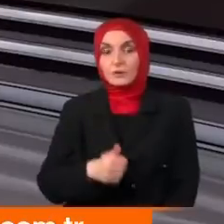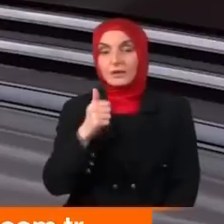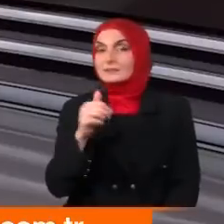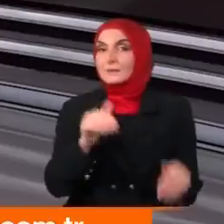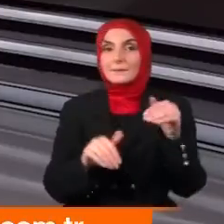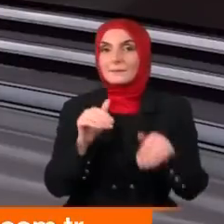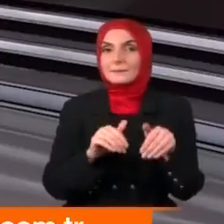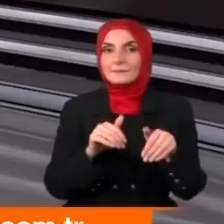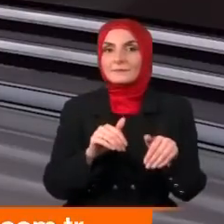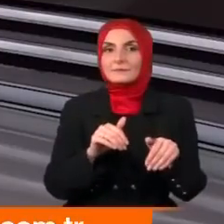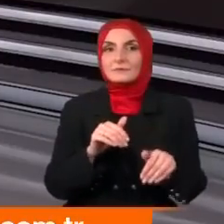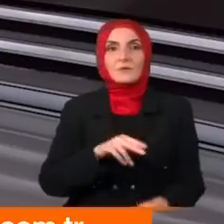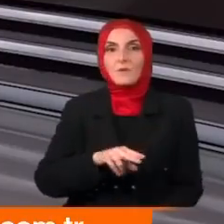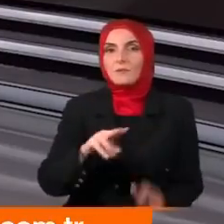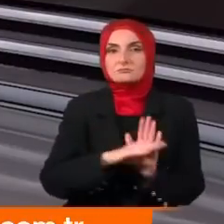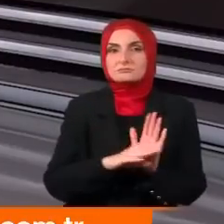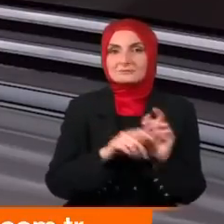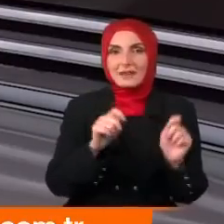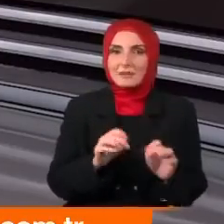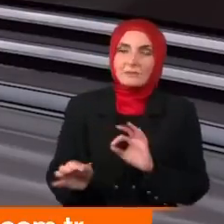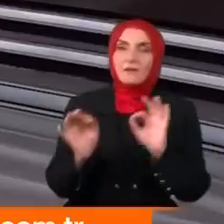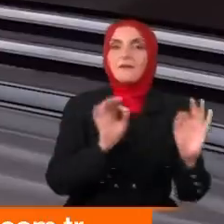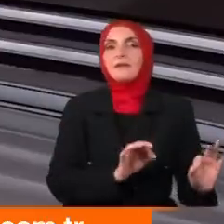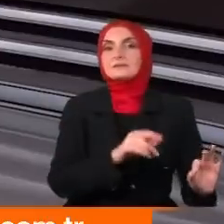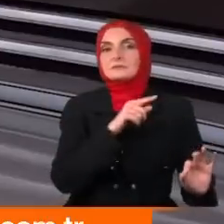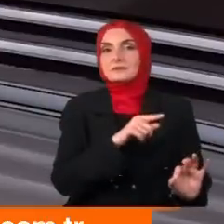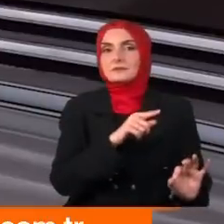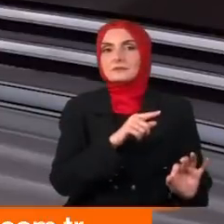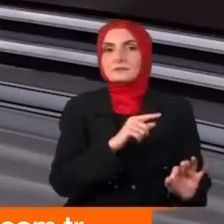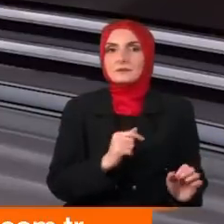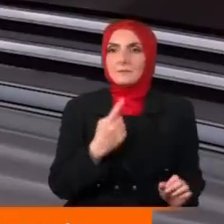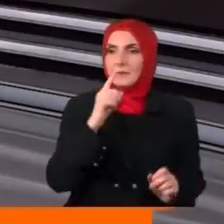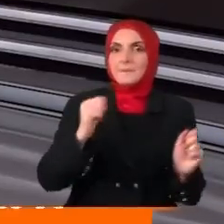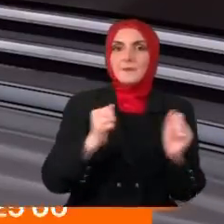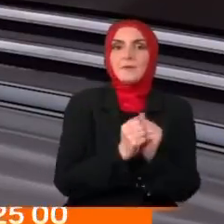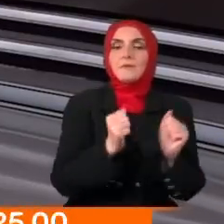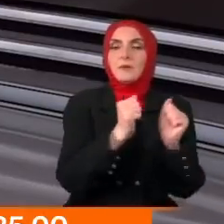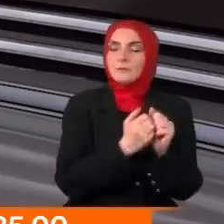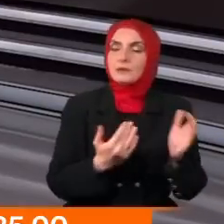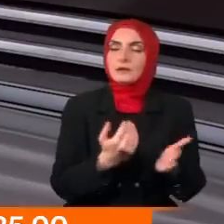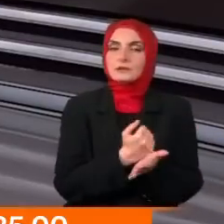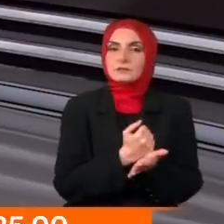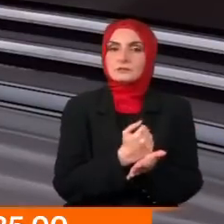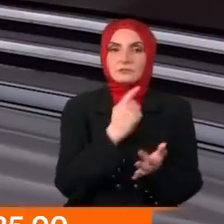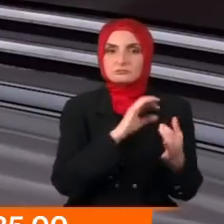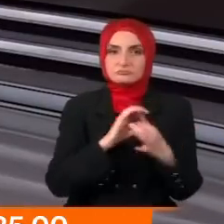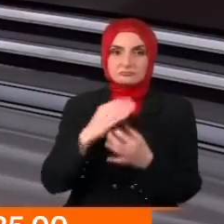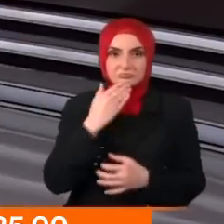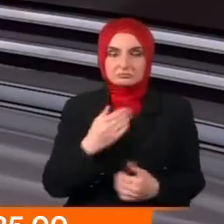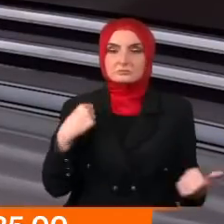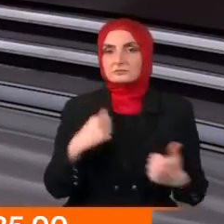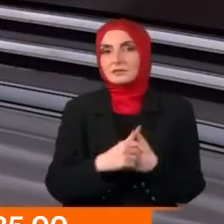seçiminde izlediği yola başvurdu birleşebilirse kazanacağız sloganını yeniden gündeme getirdi CHP listelerinden seçilip